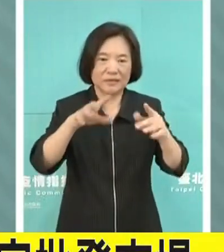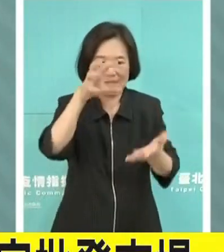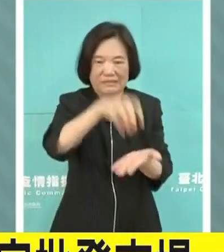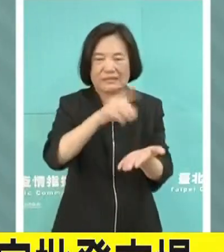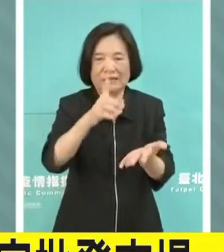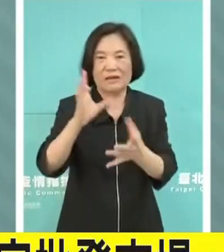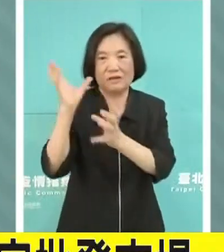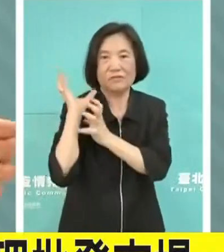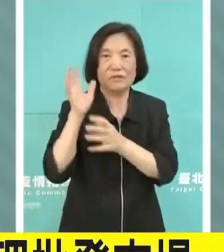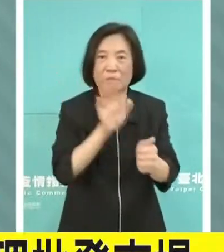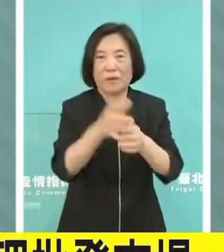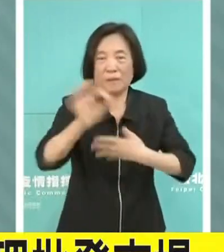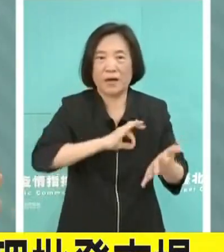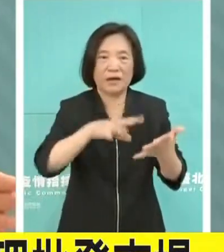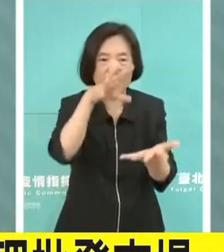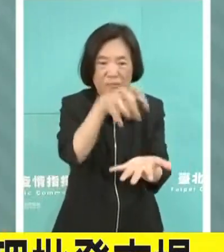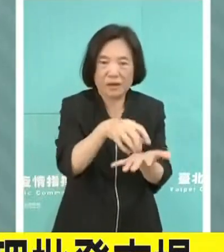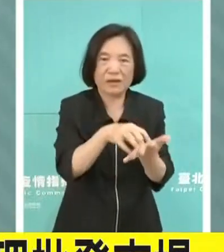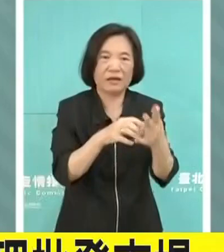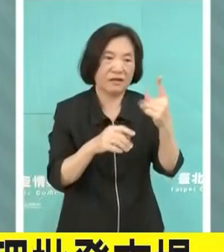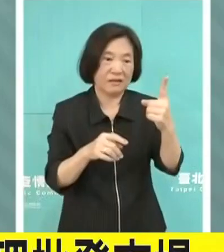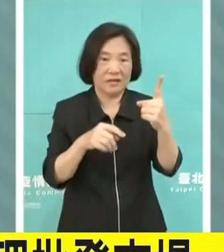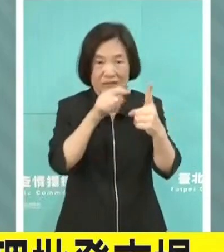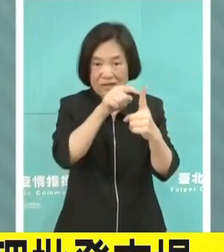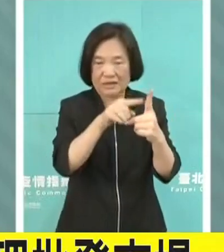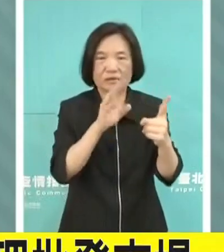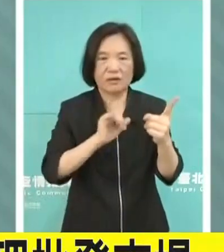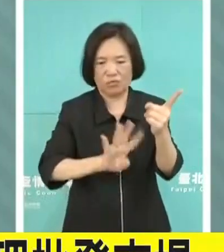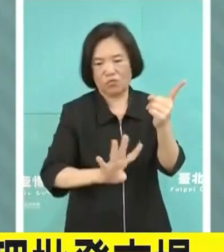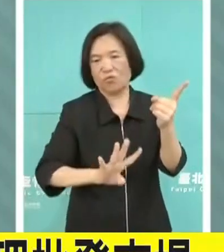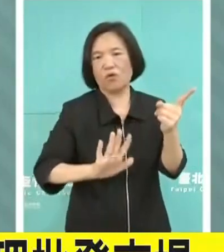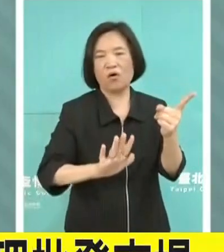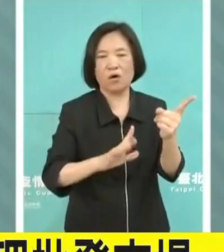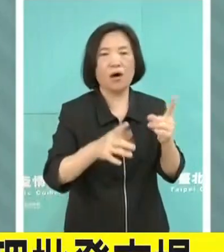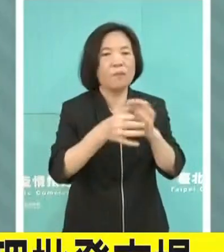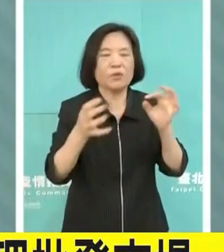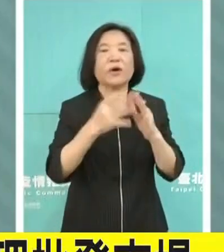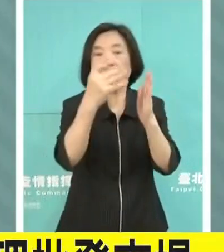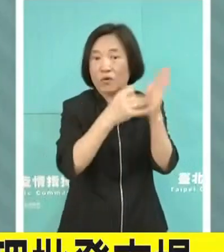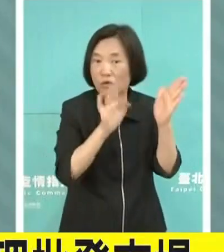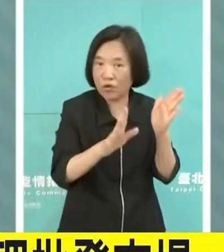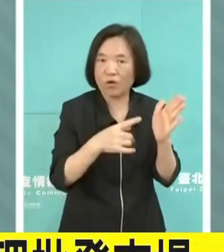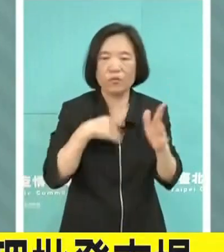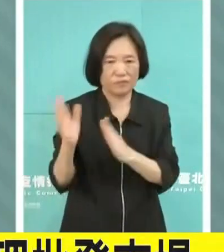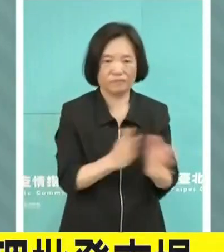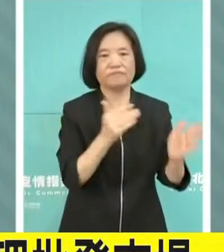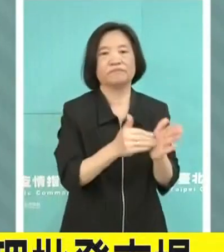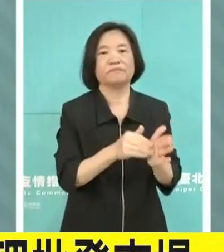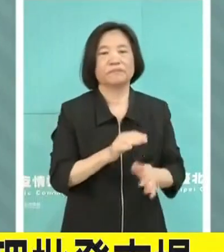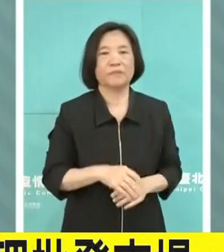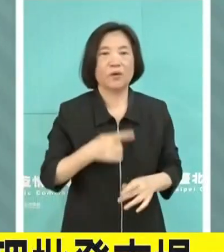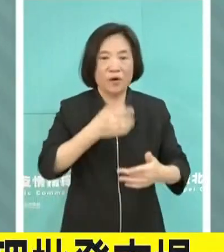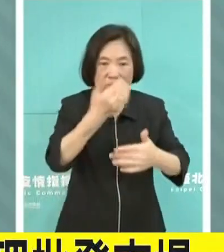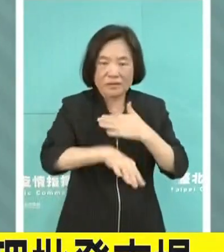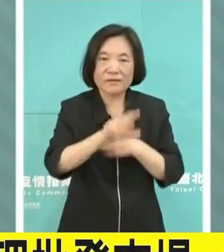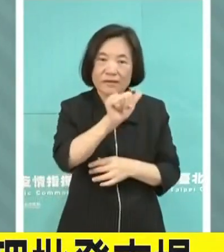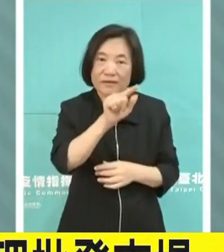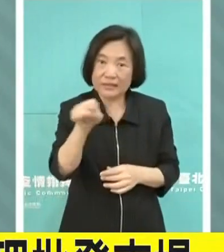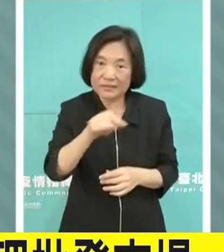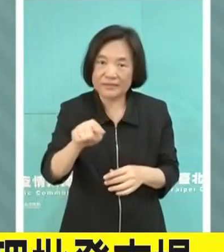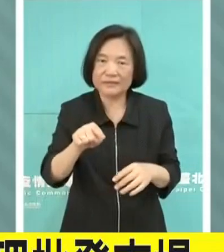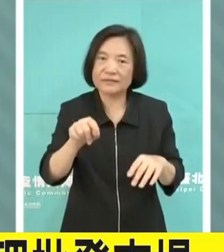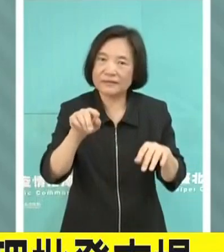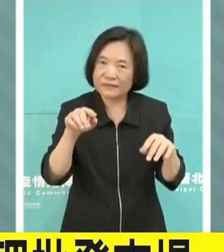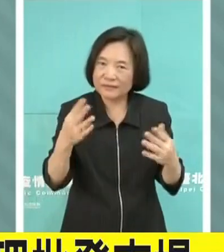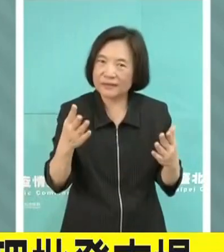照，哦，他讲说他有4个工作人，那不要紧，只要照册我通通都处理。我准备，我们现在把剩下 AZ 疫苗哈，